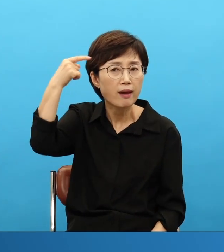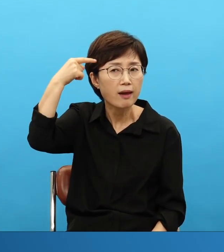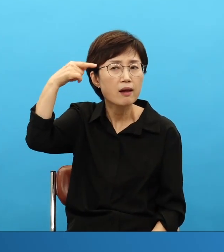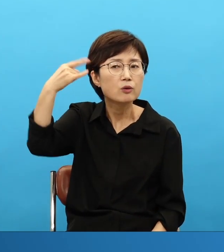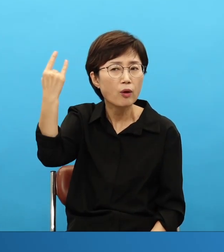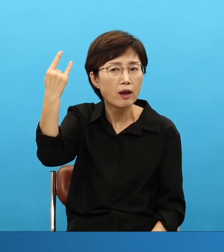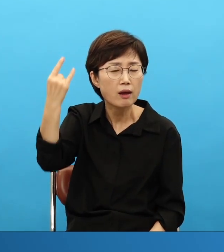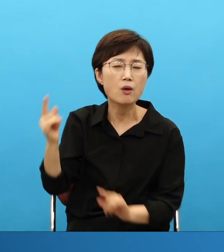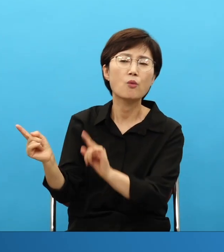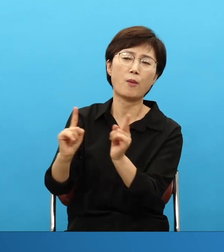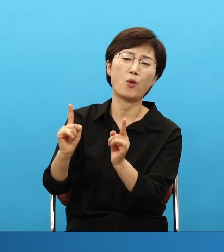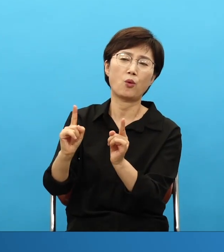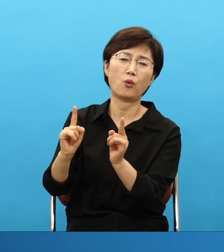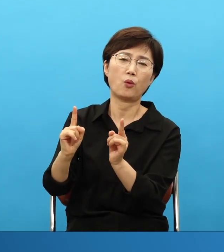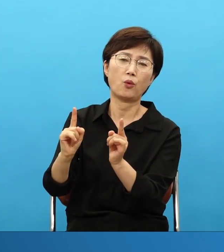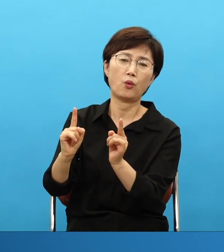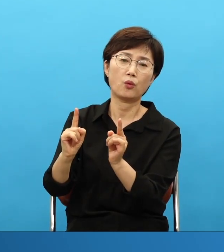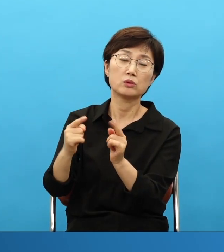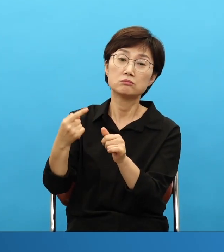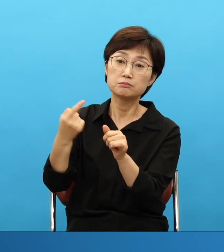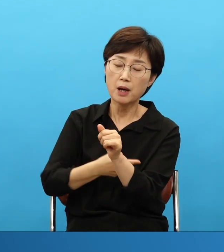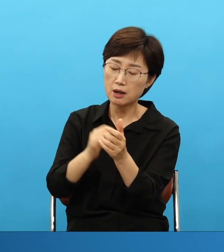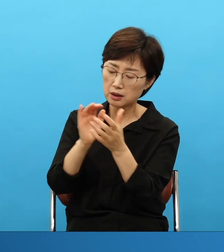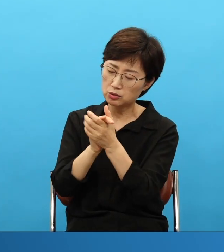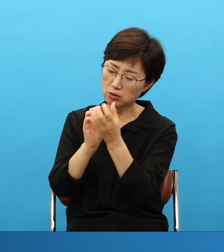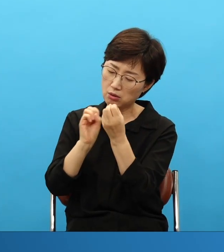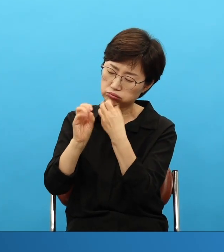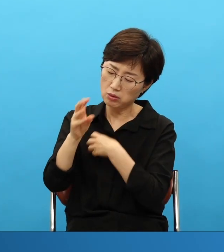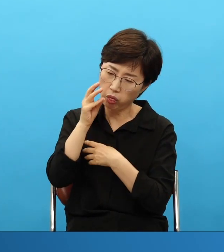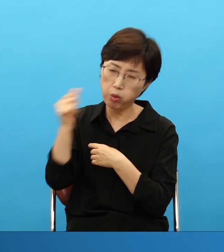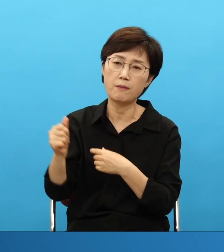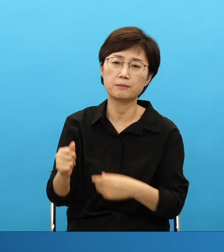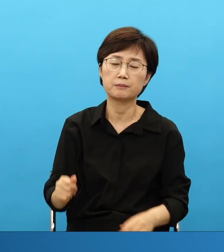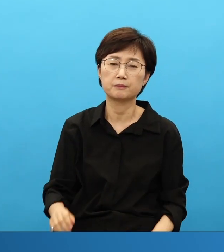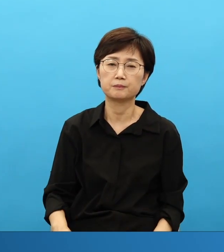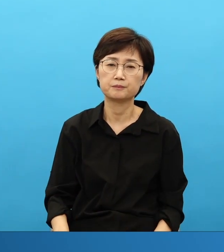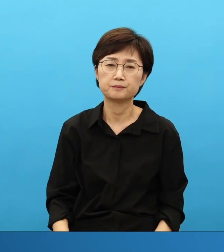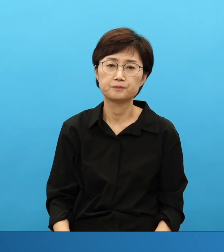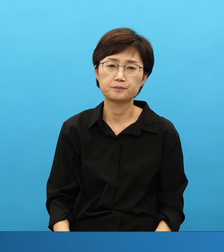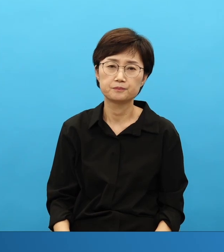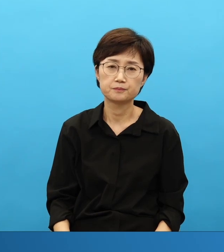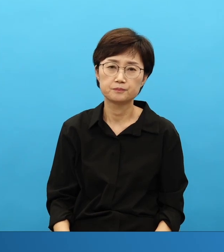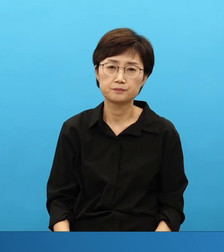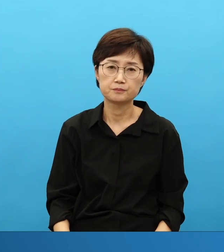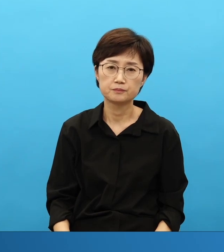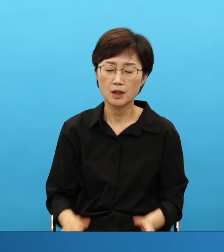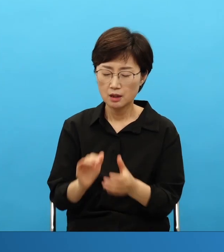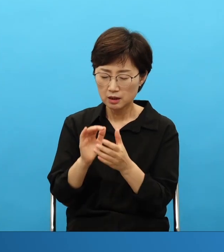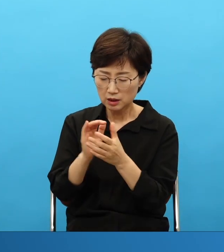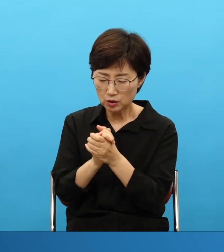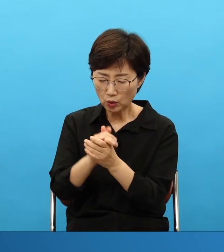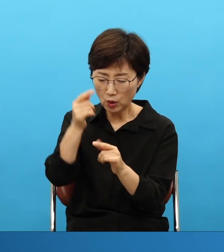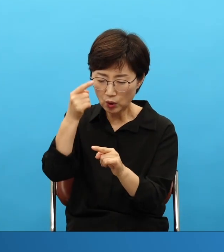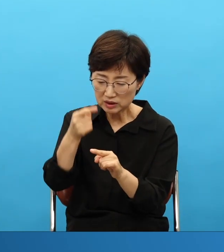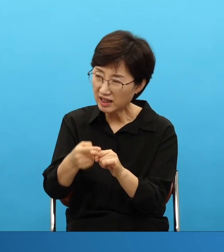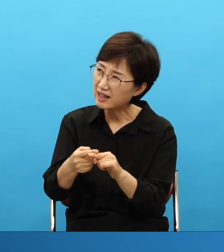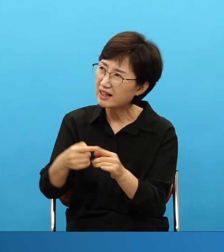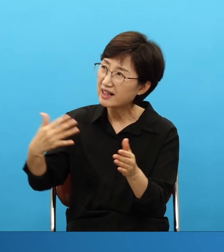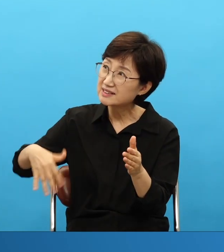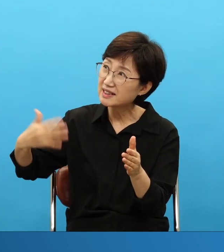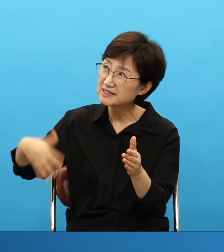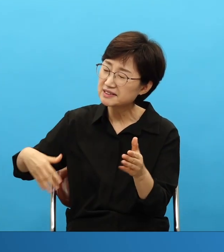응답 수밖에 없습니다 그러고 심하지 말고요 하나님 것을 다